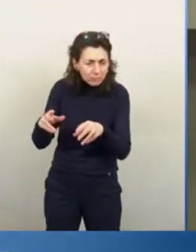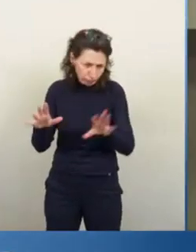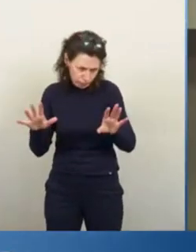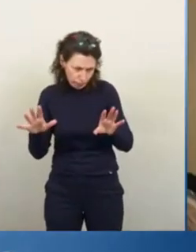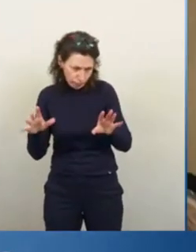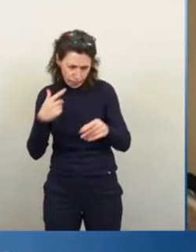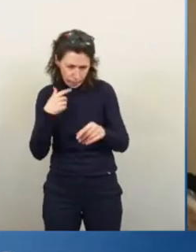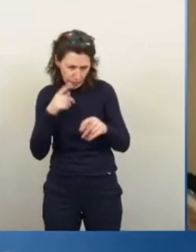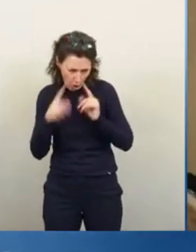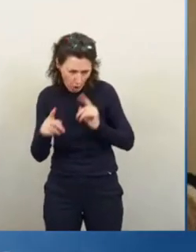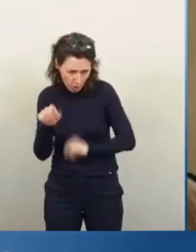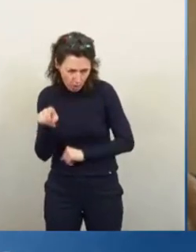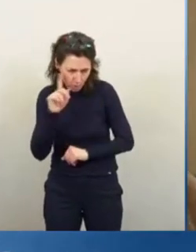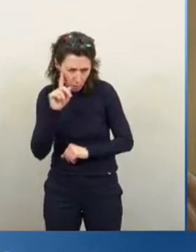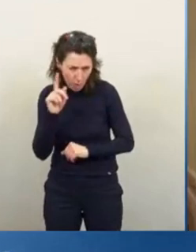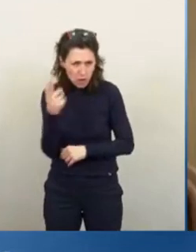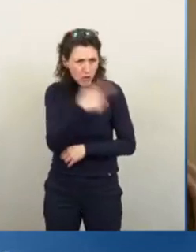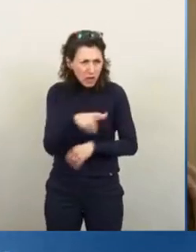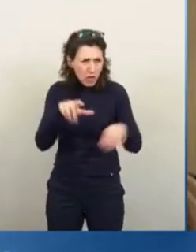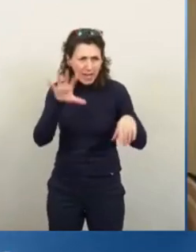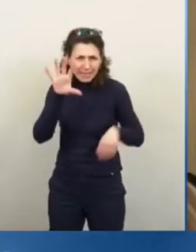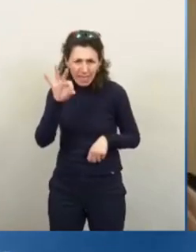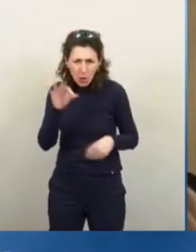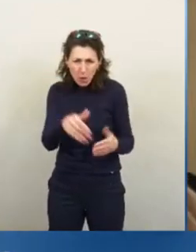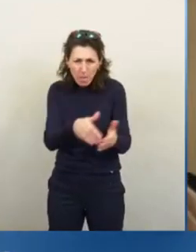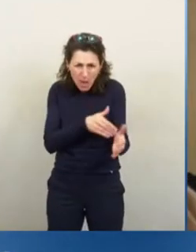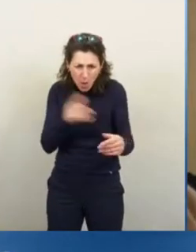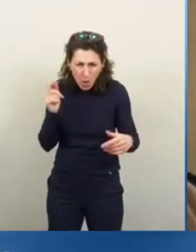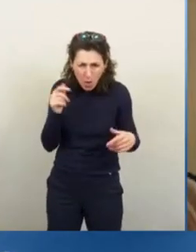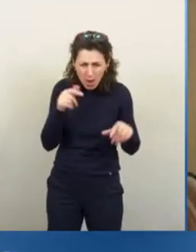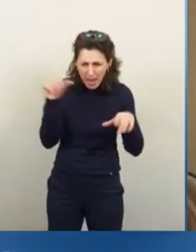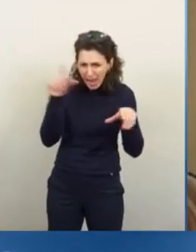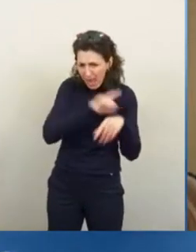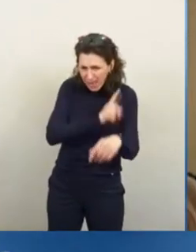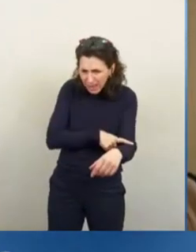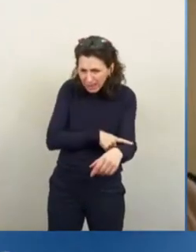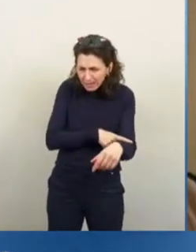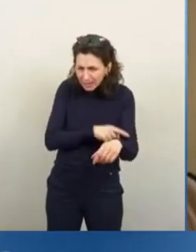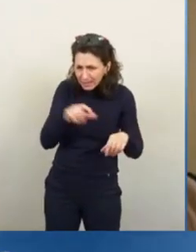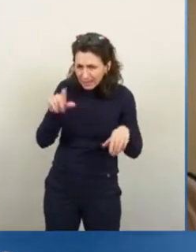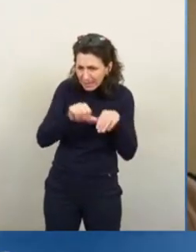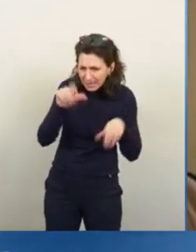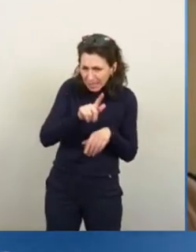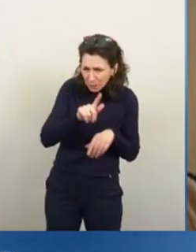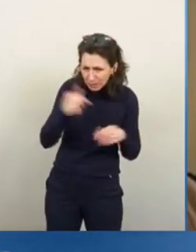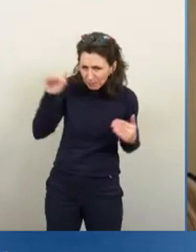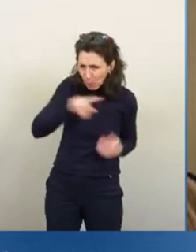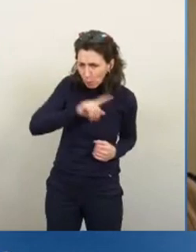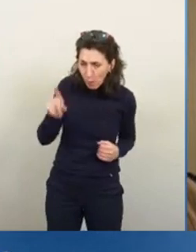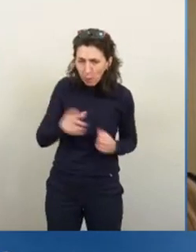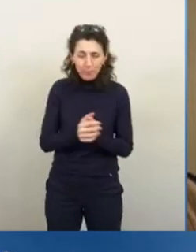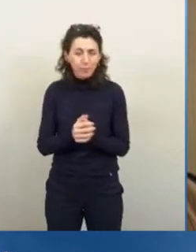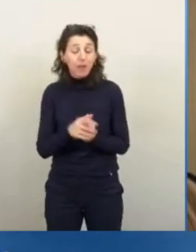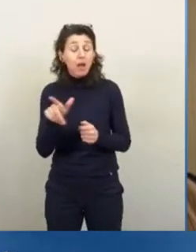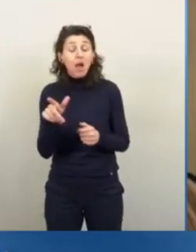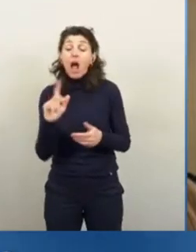millions de litres de gasoil j'ose espérerix n'est pas ça vous vous achetez 200000 mètres cubes